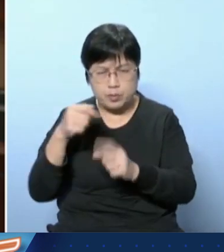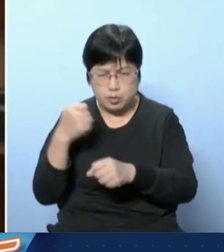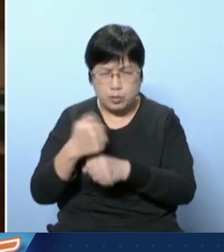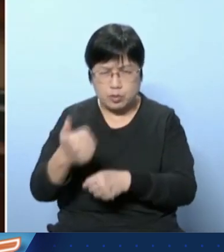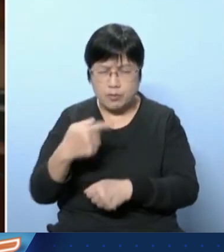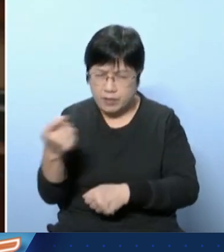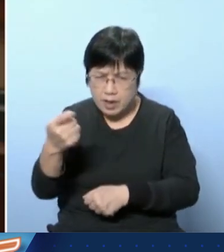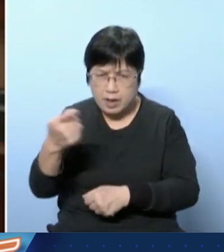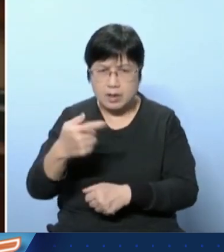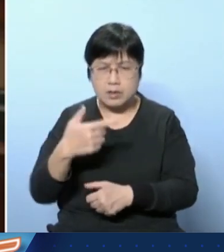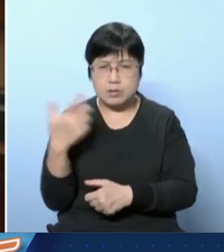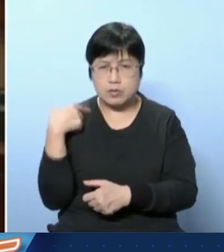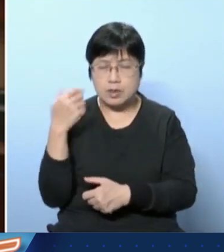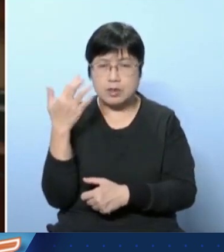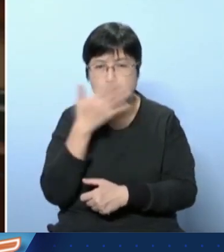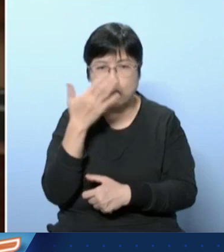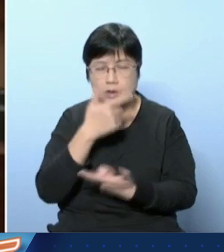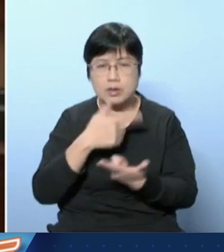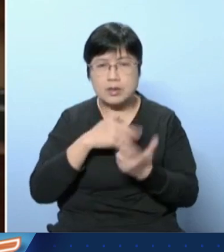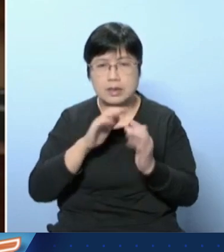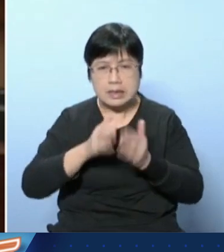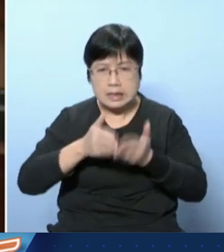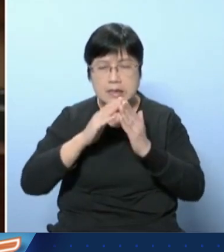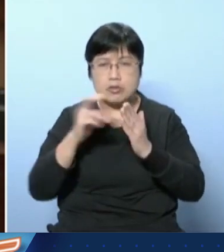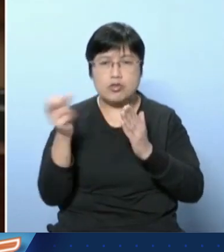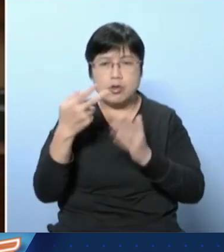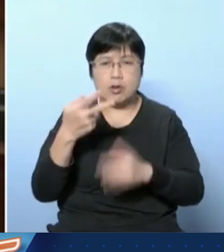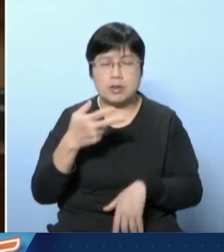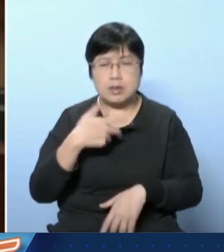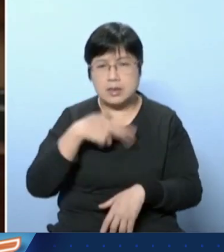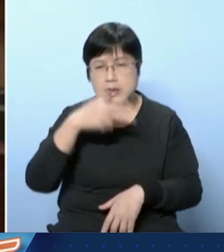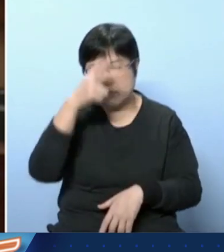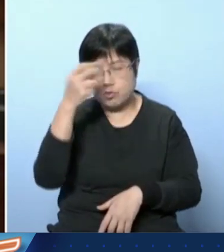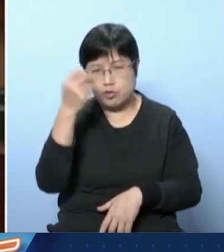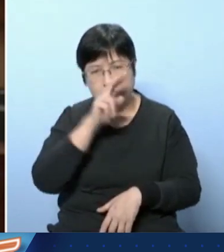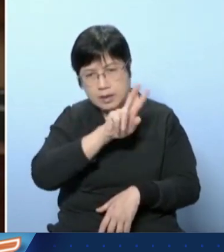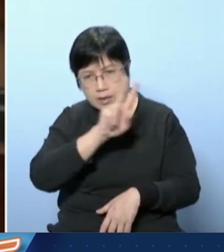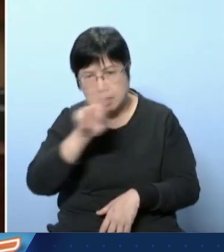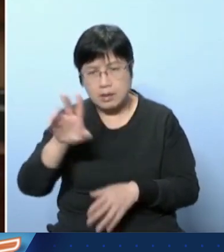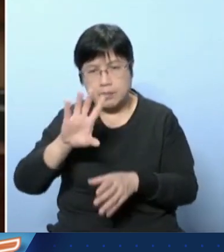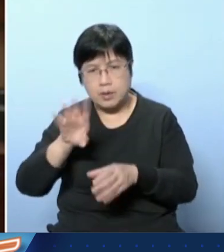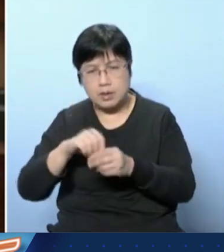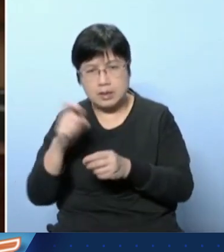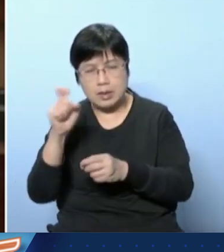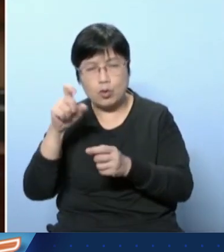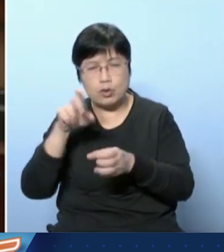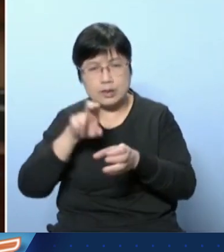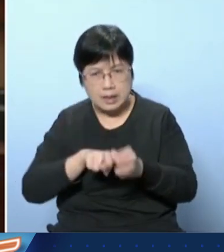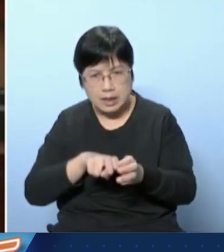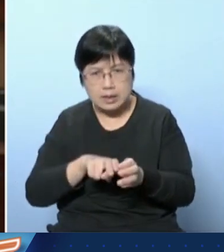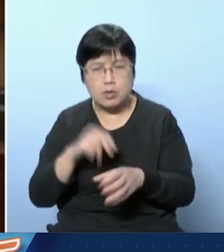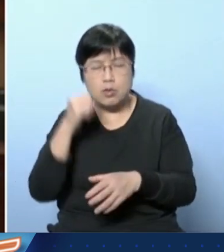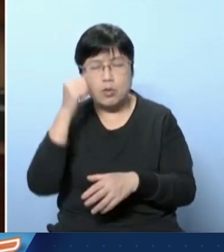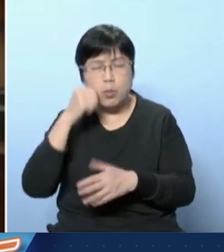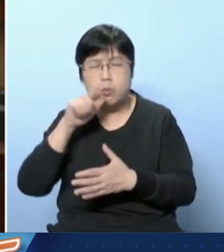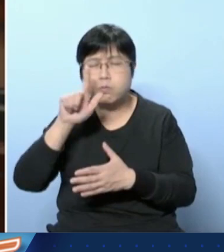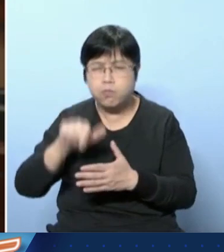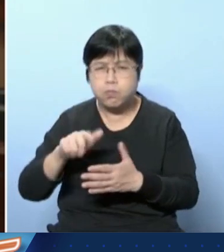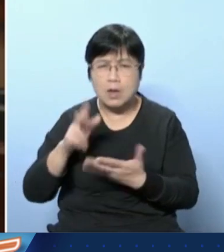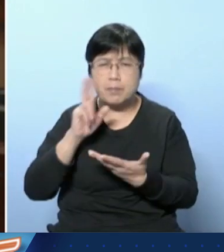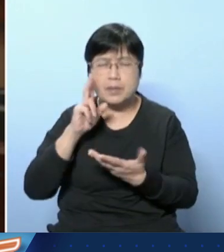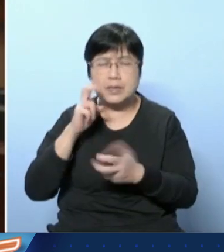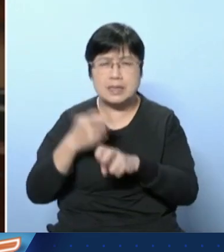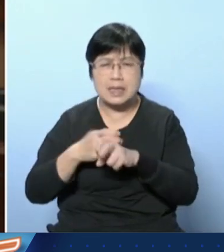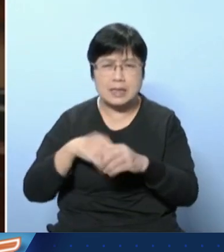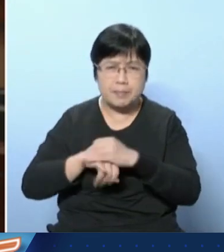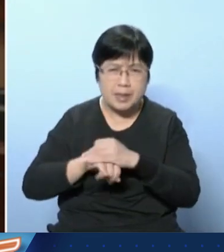然最近聽到彩虹村的重建的消息，亦都希望當局重新檢視一下，包括在九龍西的一些老舊的屋邨，好像石硖